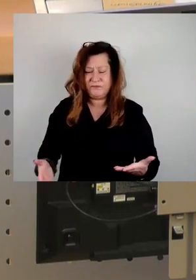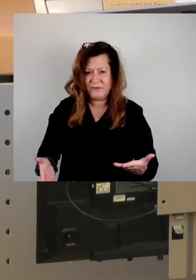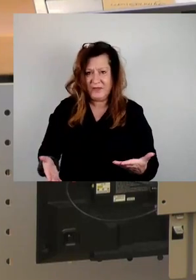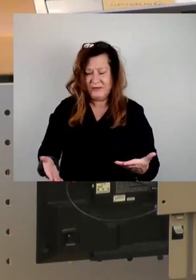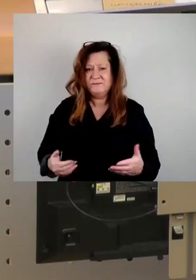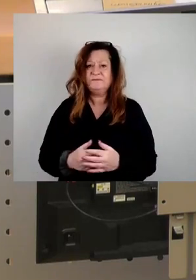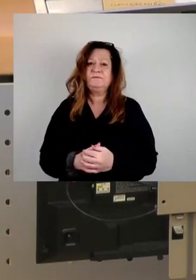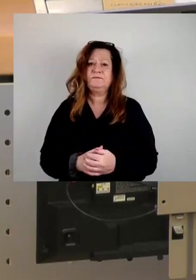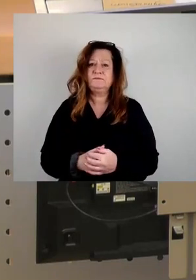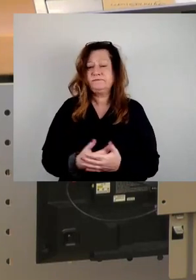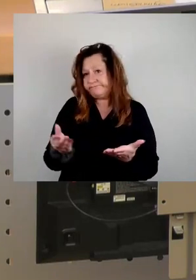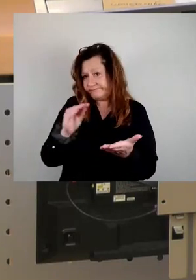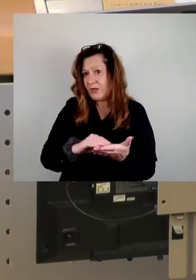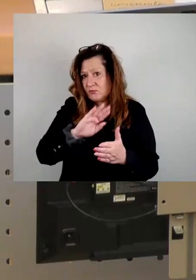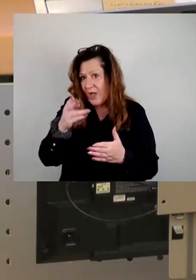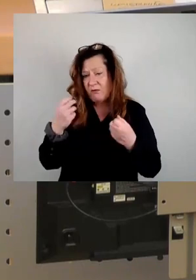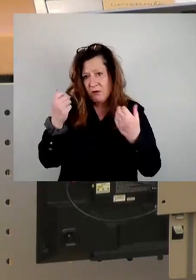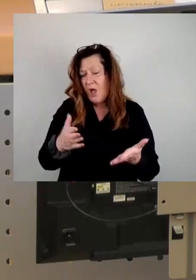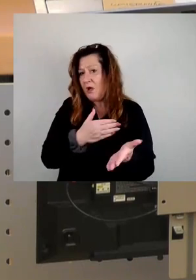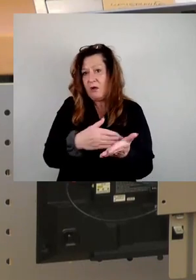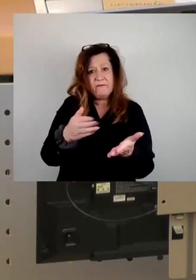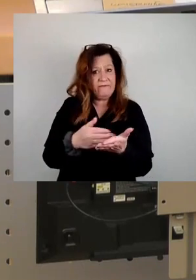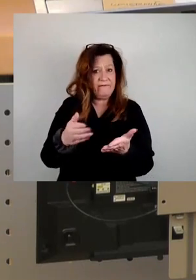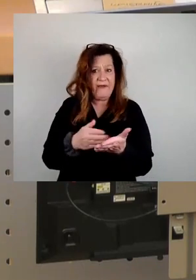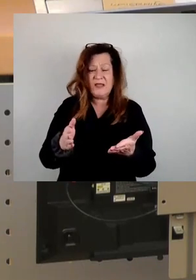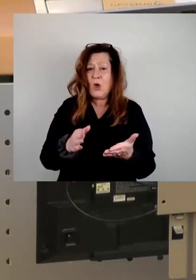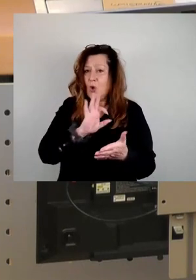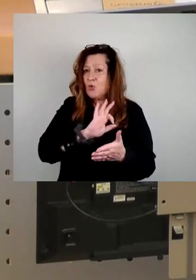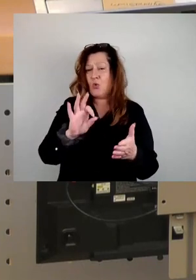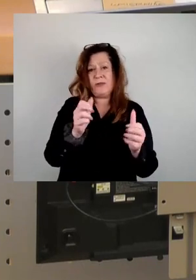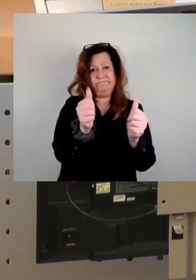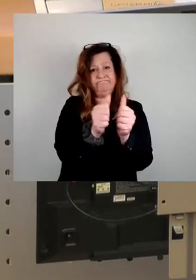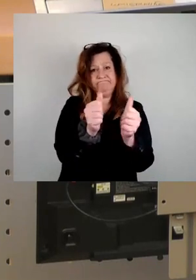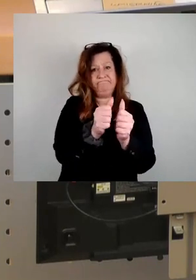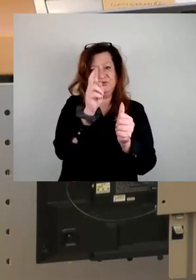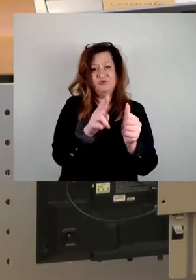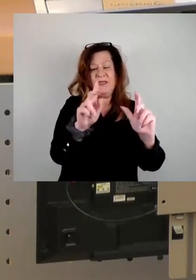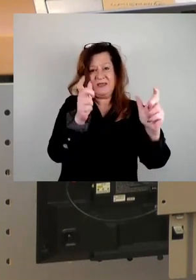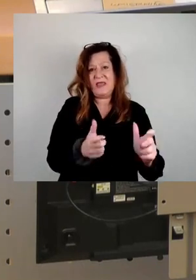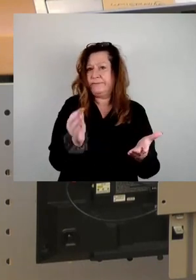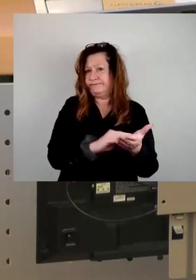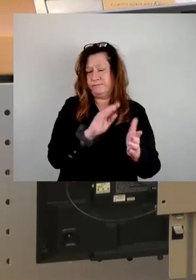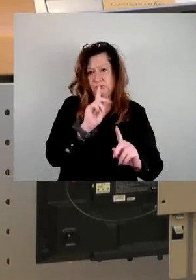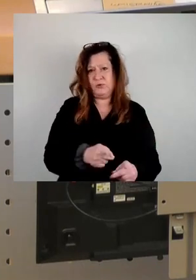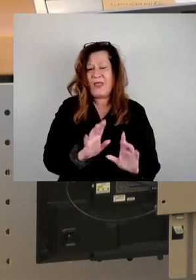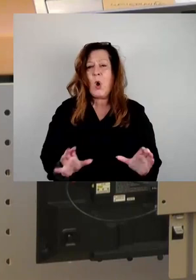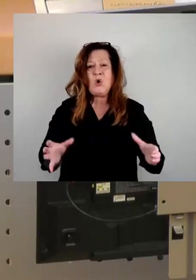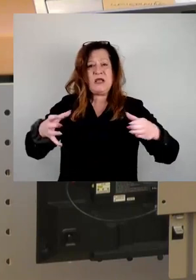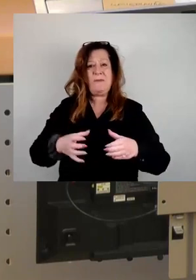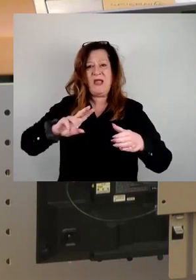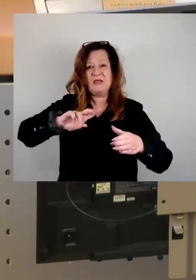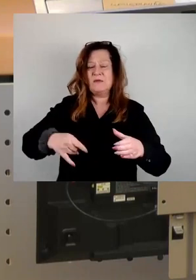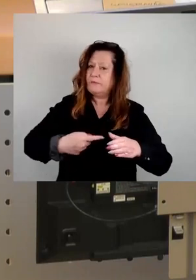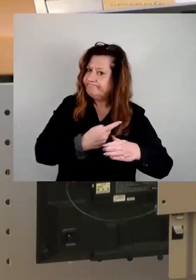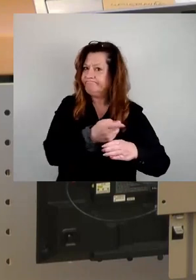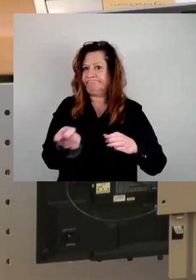gehört natürlich, dass es weiterhin eine gute Beteiligung der Stadtgesellschaft geben wird und dass das ein Gemeinschaftsprojekt für die gesamte Stadt wird. Und